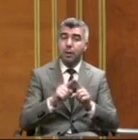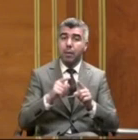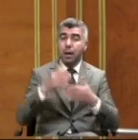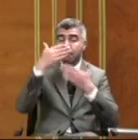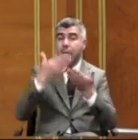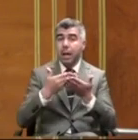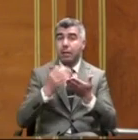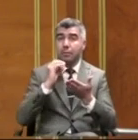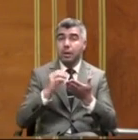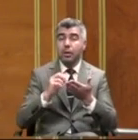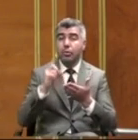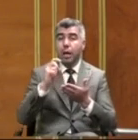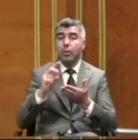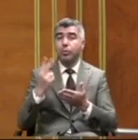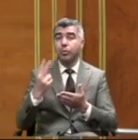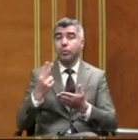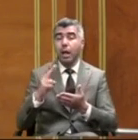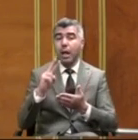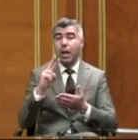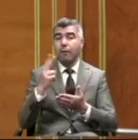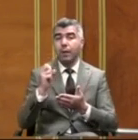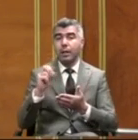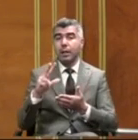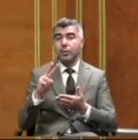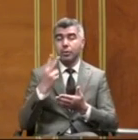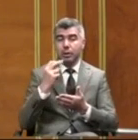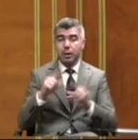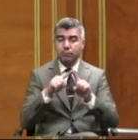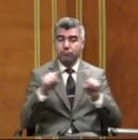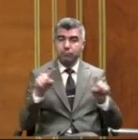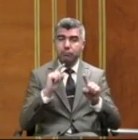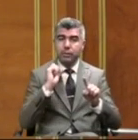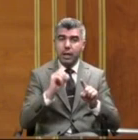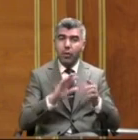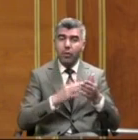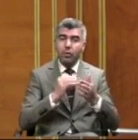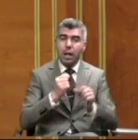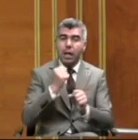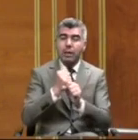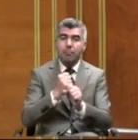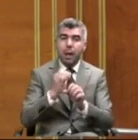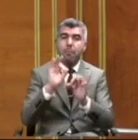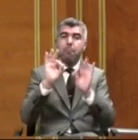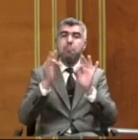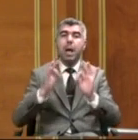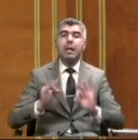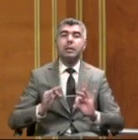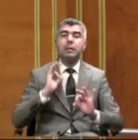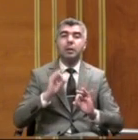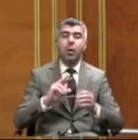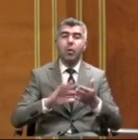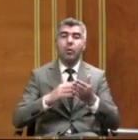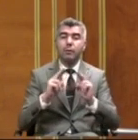خلال شهر فبراير 2023 من اللائحه الرماديه لمجموعه العمل المالكه في الاعلان